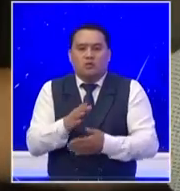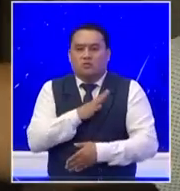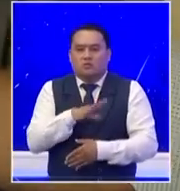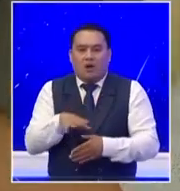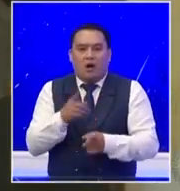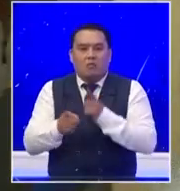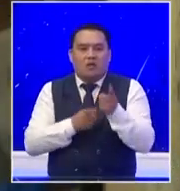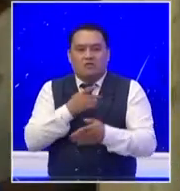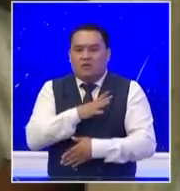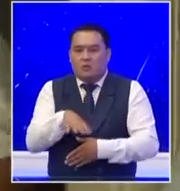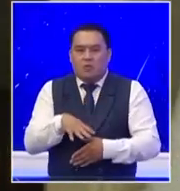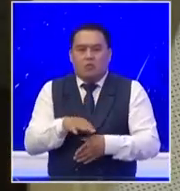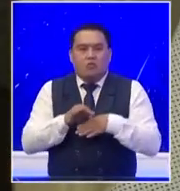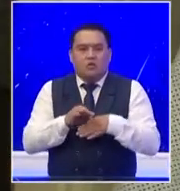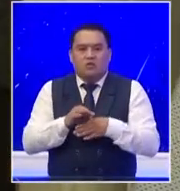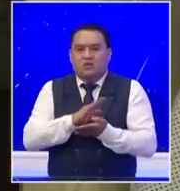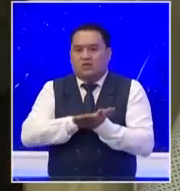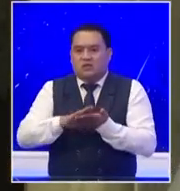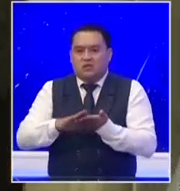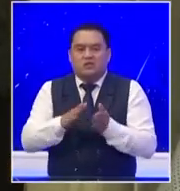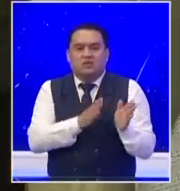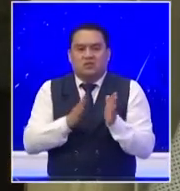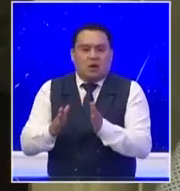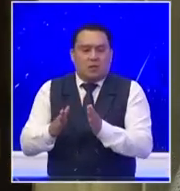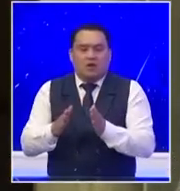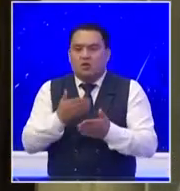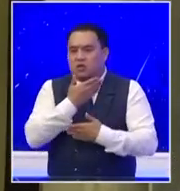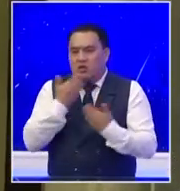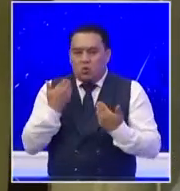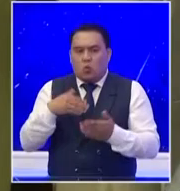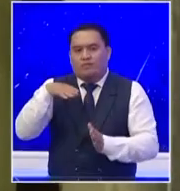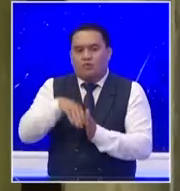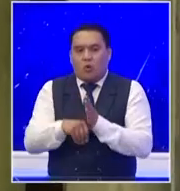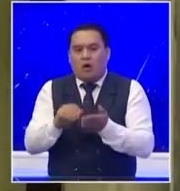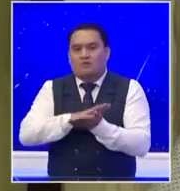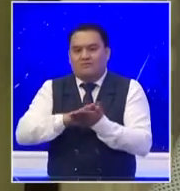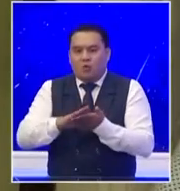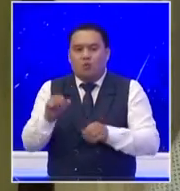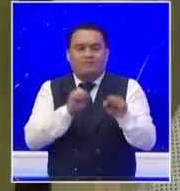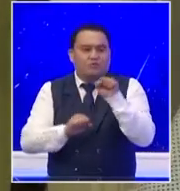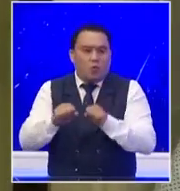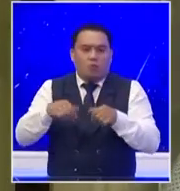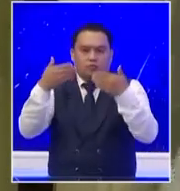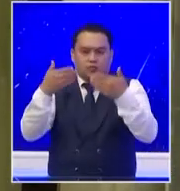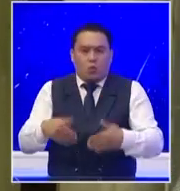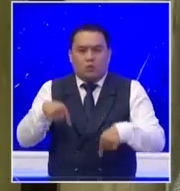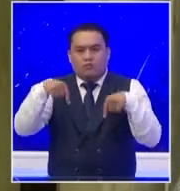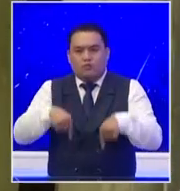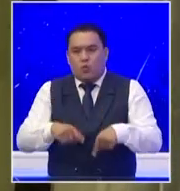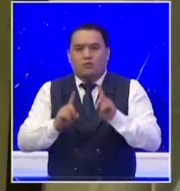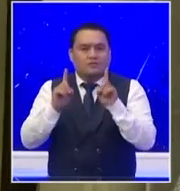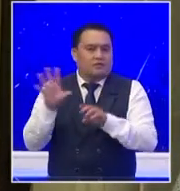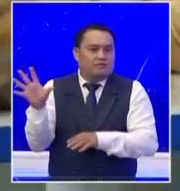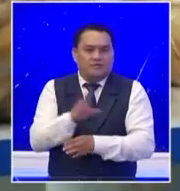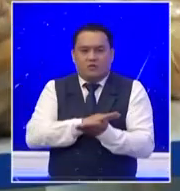обновлены полностью. Здесь не проводится сандайз-режим. То есть сандайз-режим что включает в себя? Обработка, промывка полов, стен полностью дезинфицируют